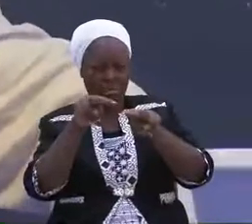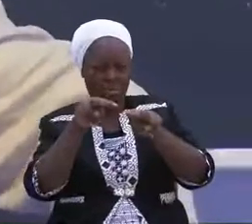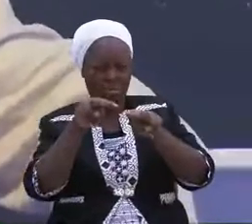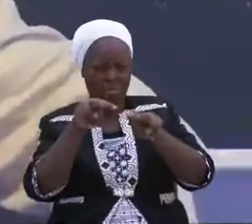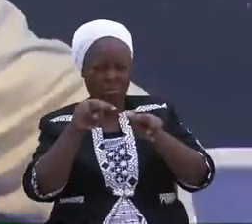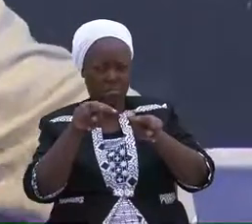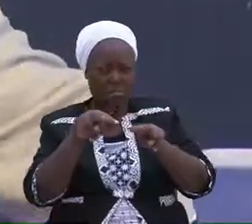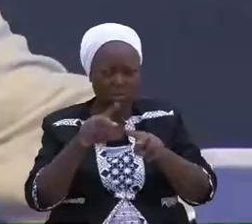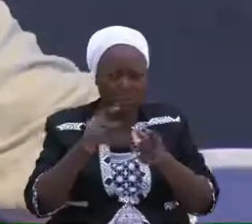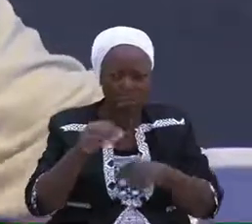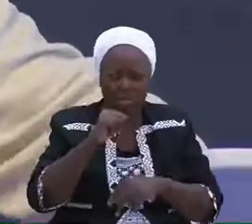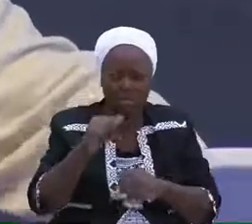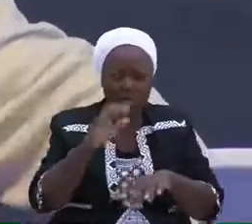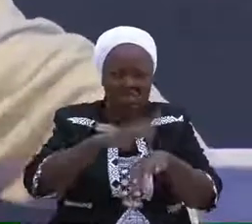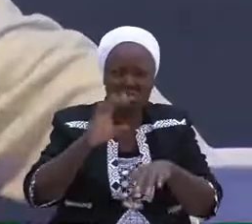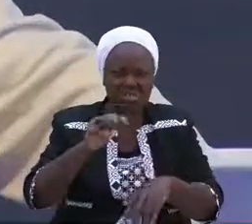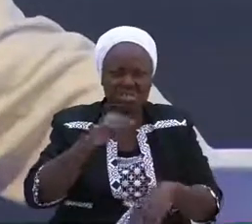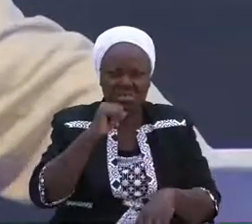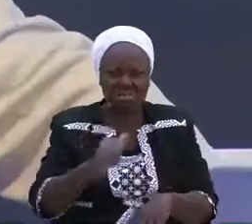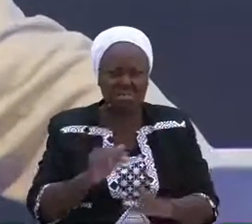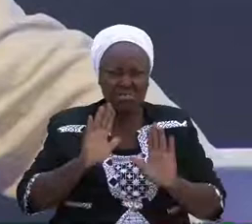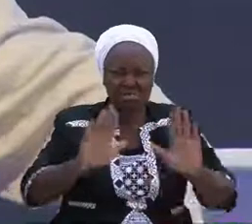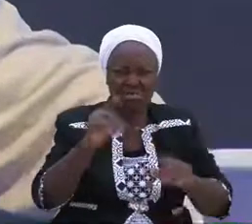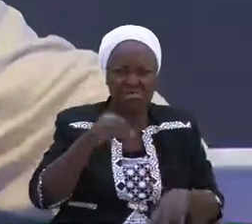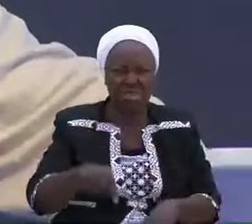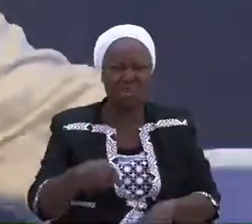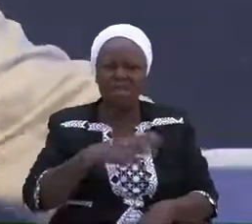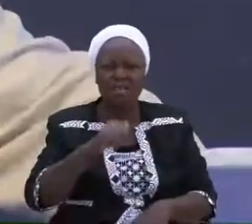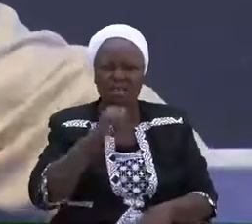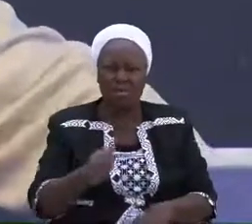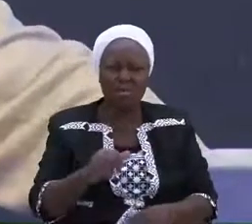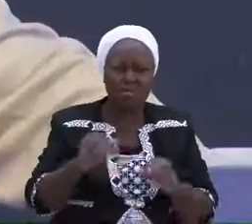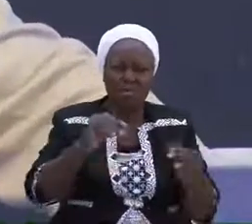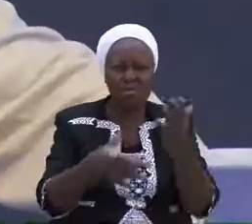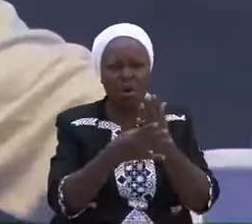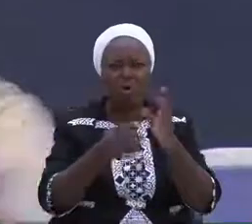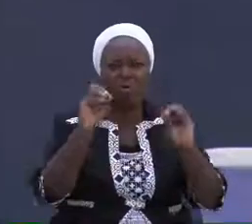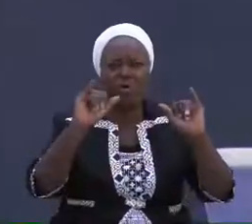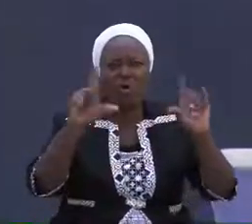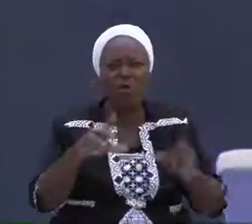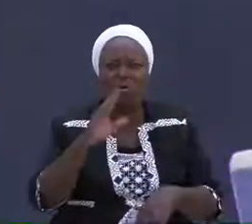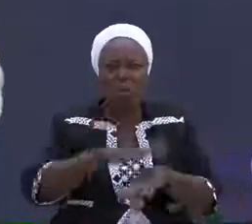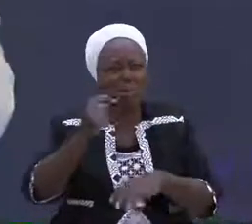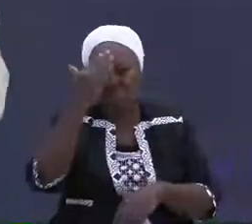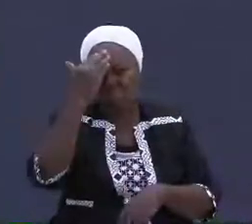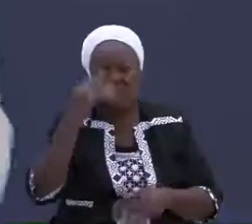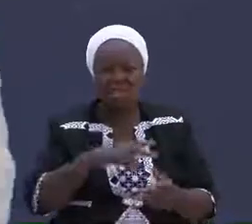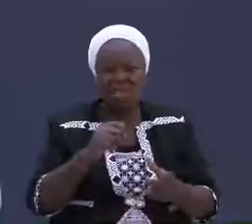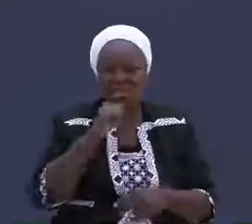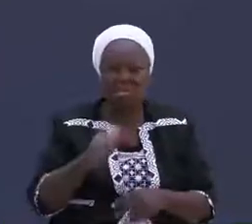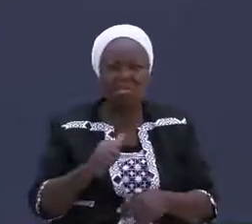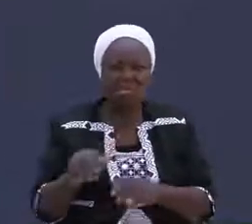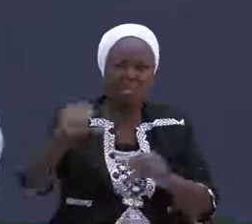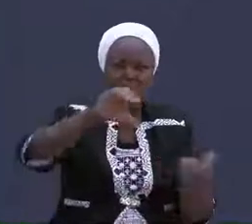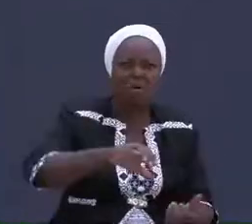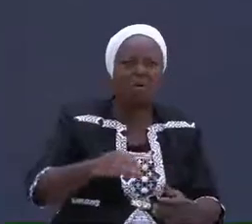touché, il n'a pas secoué, il n'a pas poussé par terre, il n'a pas versé de l'huile sur sa tête, il n'a pas